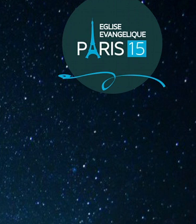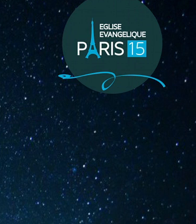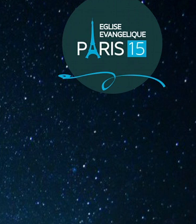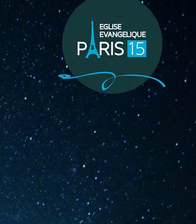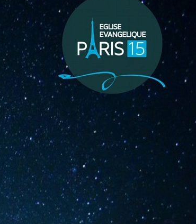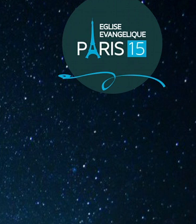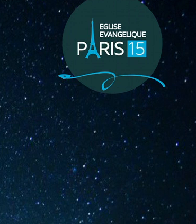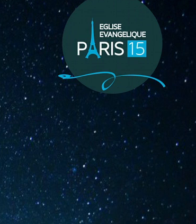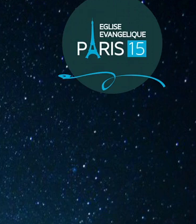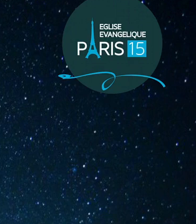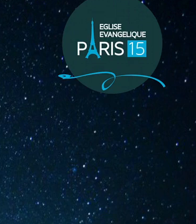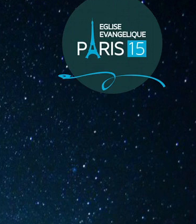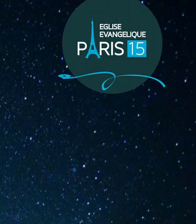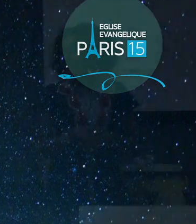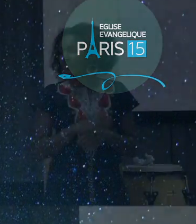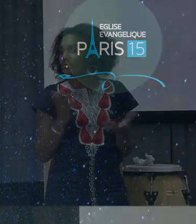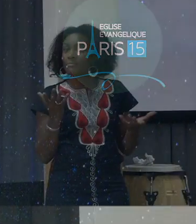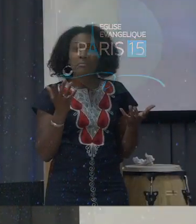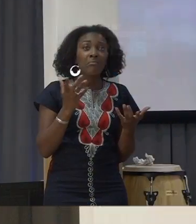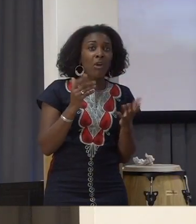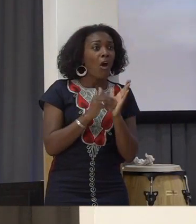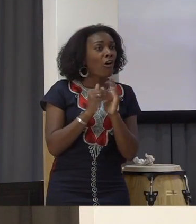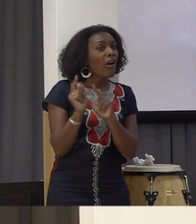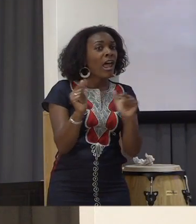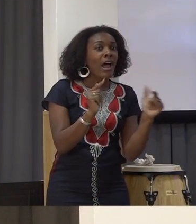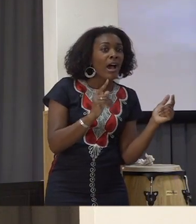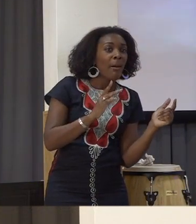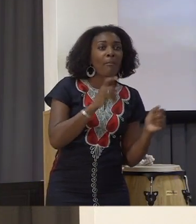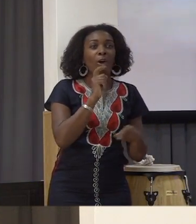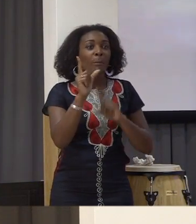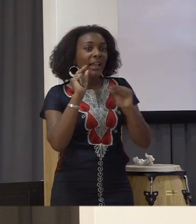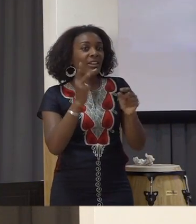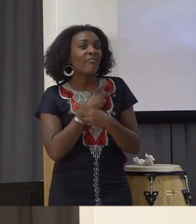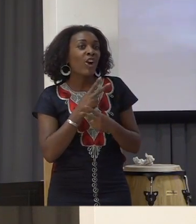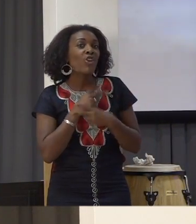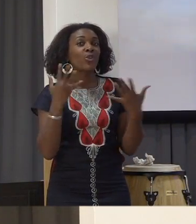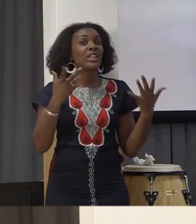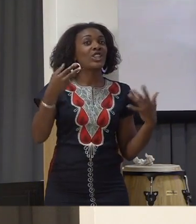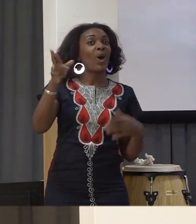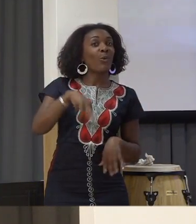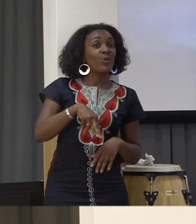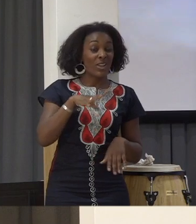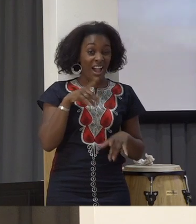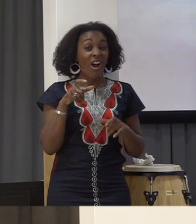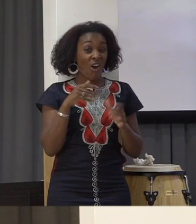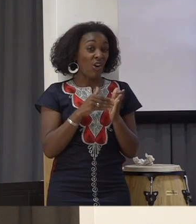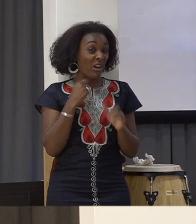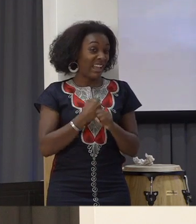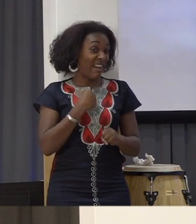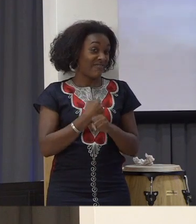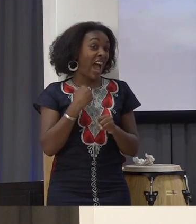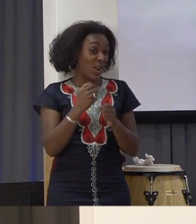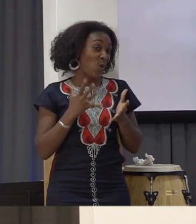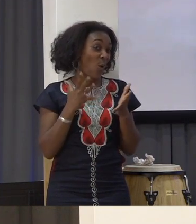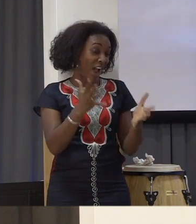Je vois que tout le monde n'est pas encore parti en vacances. Peut-être certains sont revenus. Certains peut-être sont très courageux et travaillent encore. Dans tous